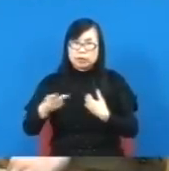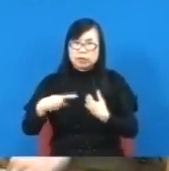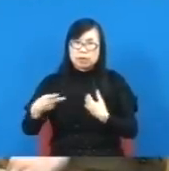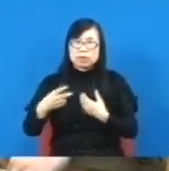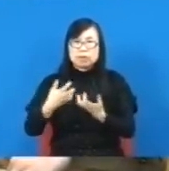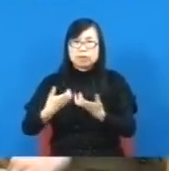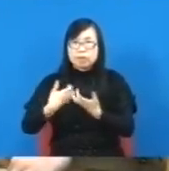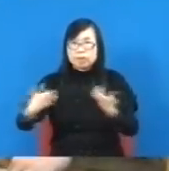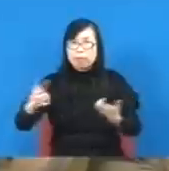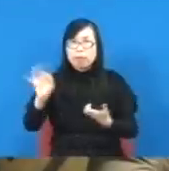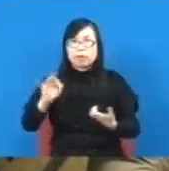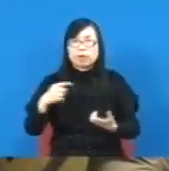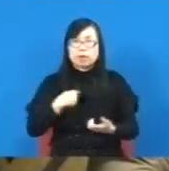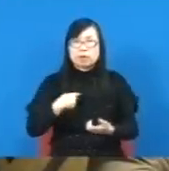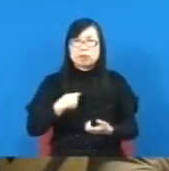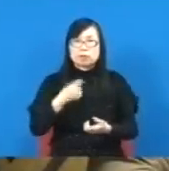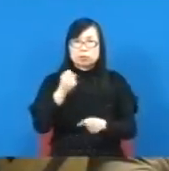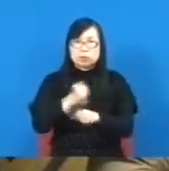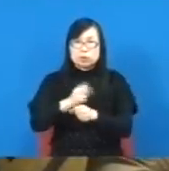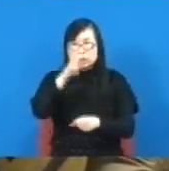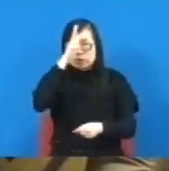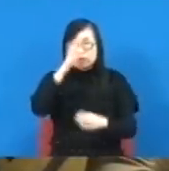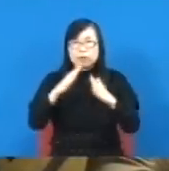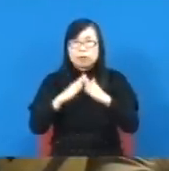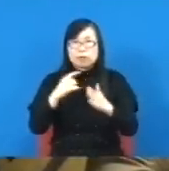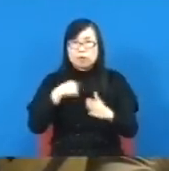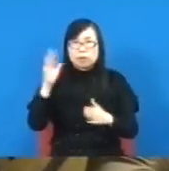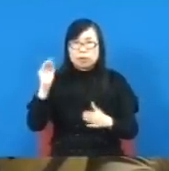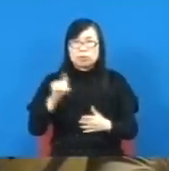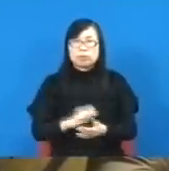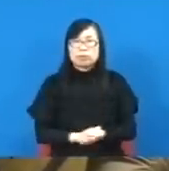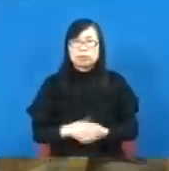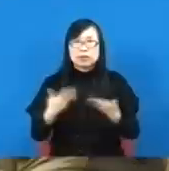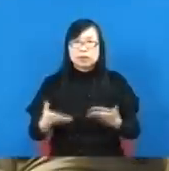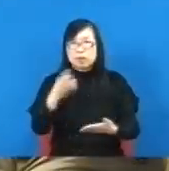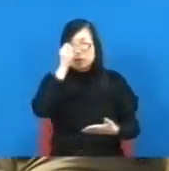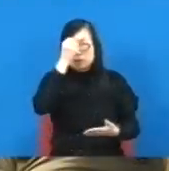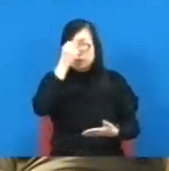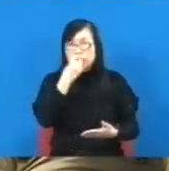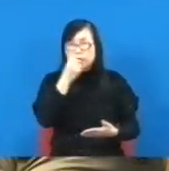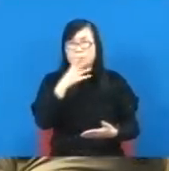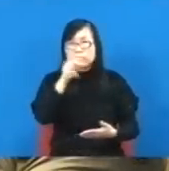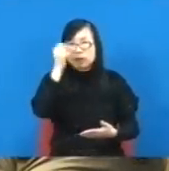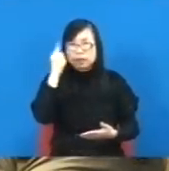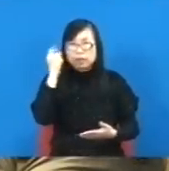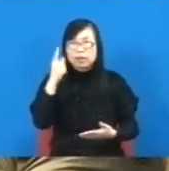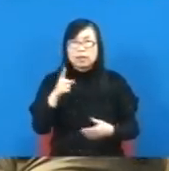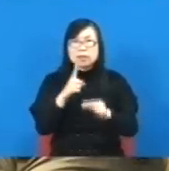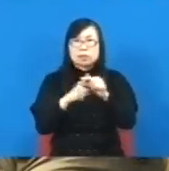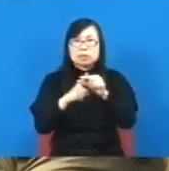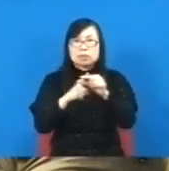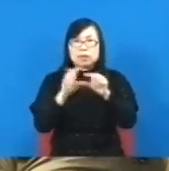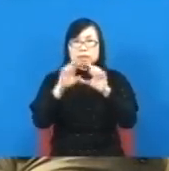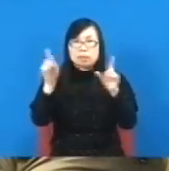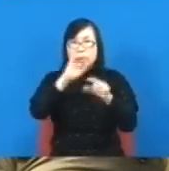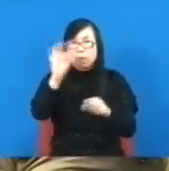屋㗎嘛。我退稅㗎 嘛。我係 得益者嚟㗎。 即係而家香港嘅好奇怪嘅狀況就係中間嗰層係冇嘢攞到